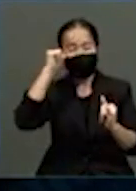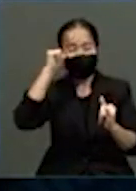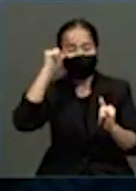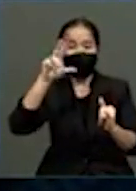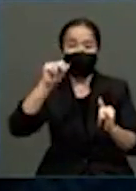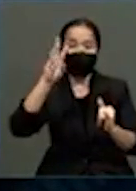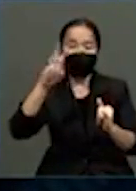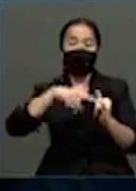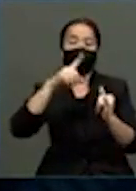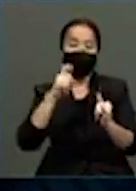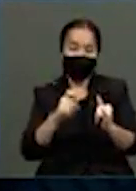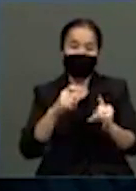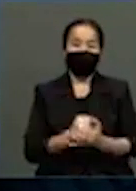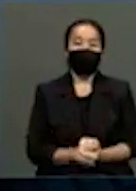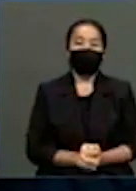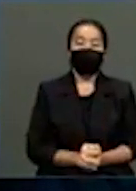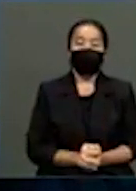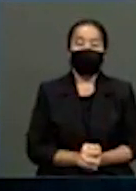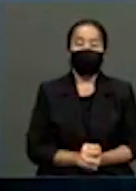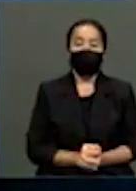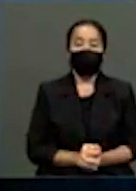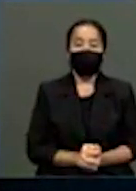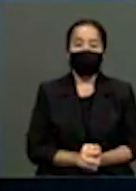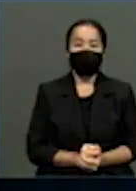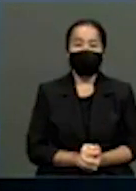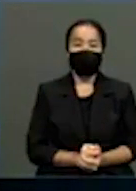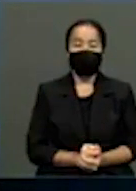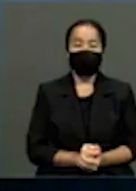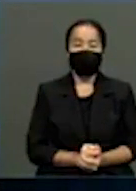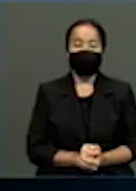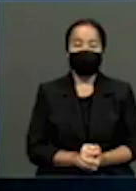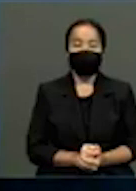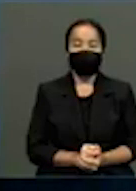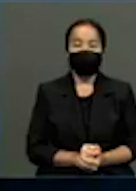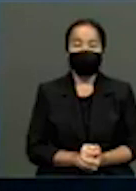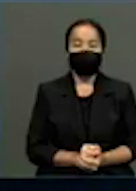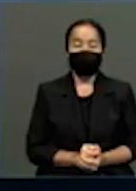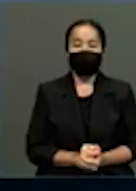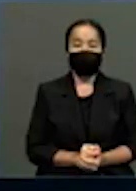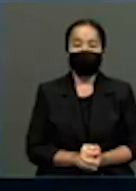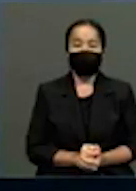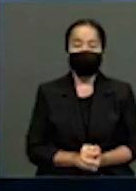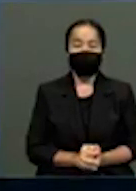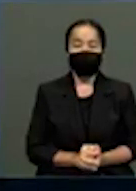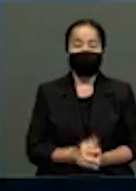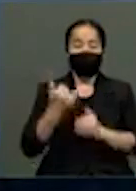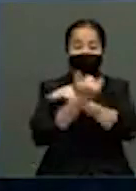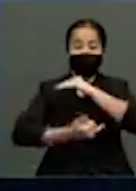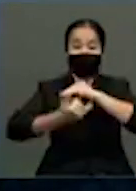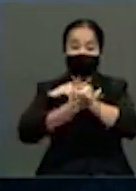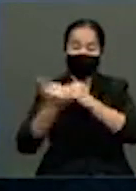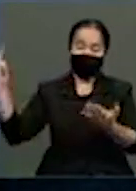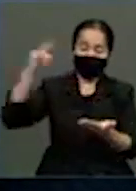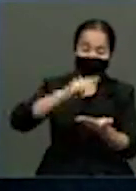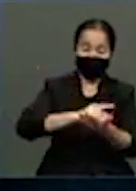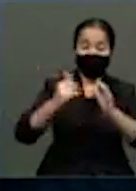ะครับค่ากลางอยู่ที่11วันนะครับตรงนี้มาดูเรื่องของผู้ที่มาจากต่างประเทศ51ราย